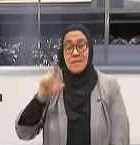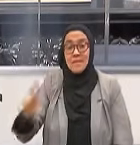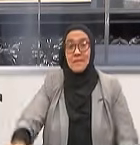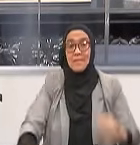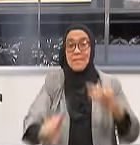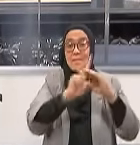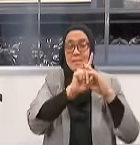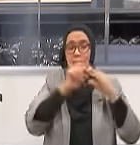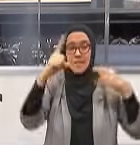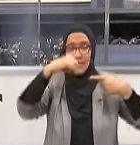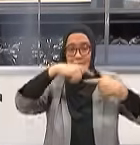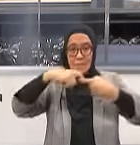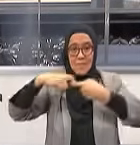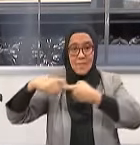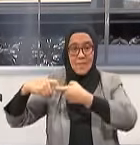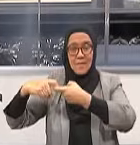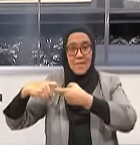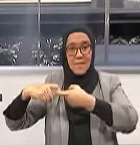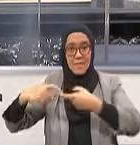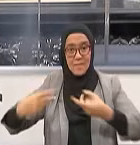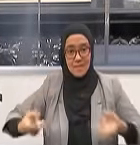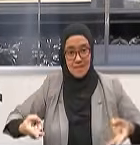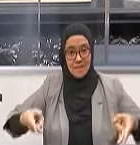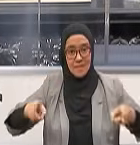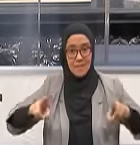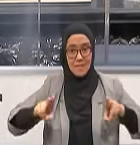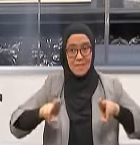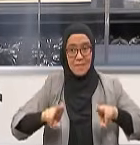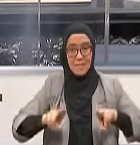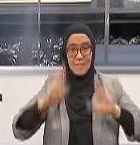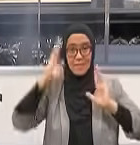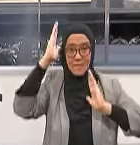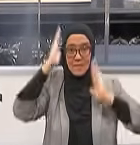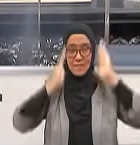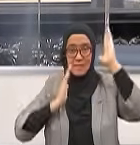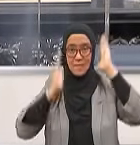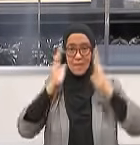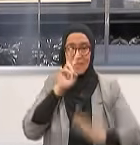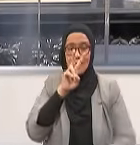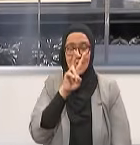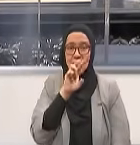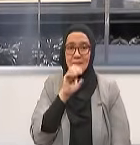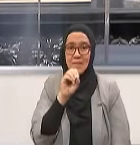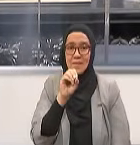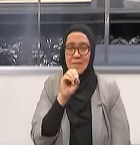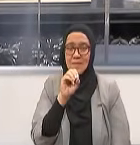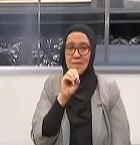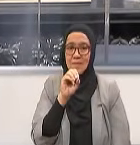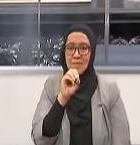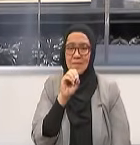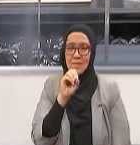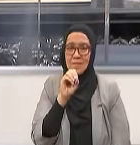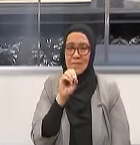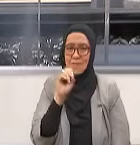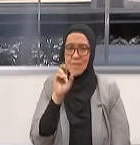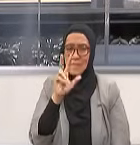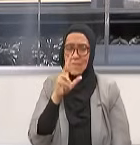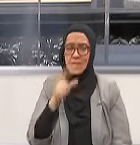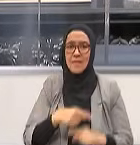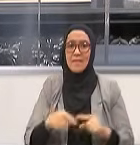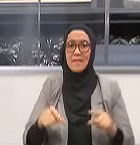paketan perjanjian laysia 93 magis khas perjanjian